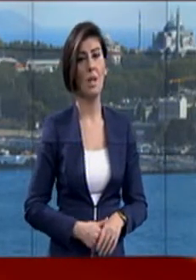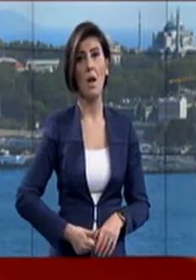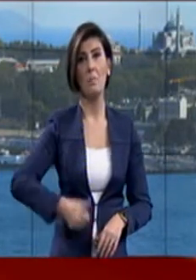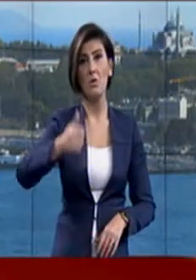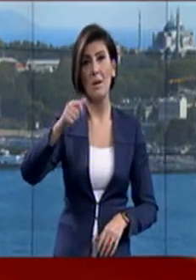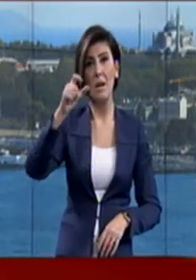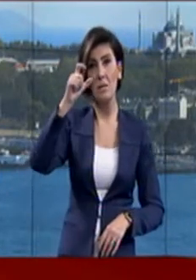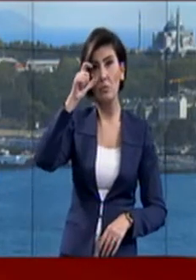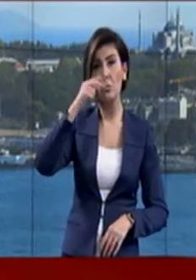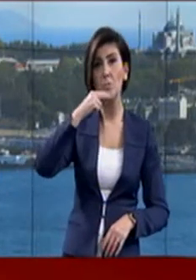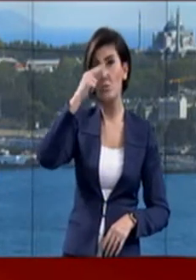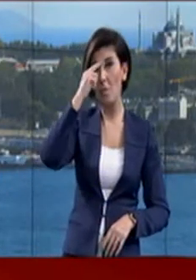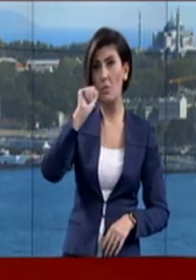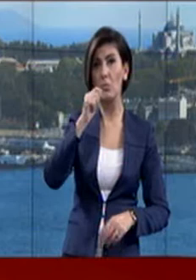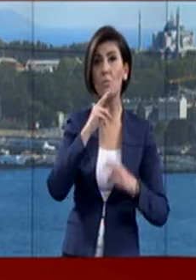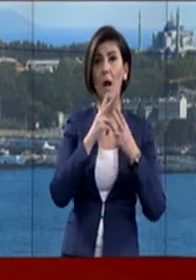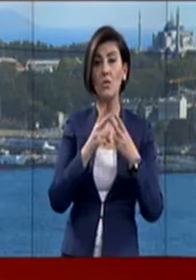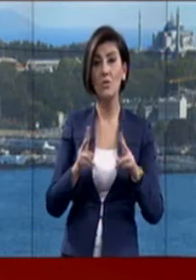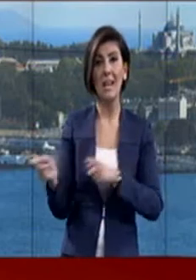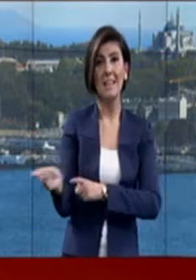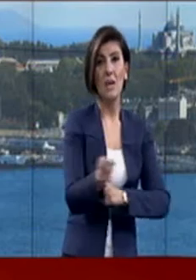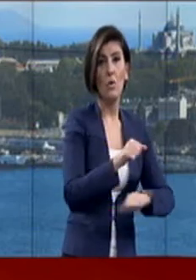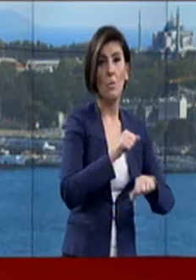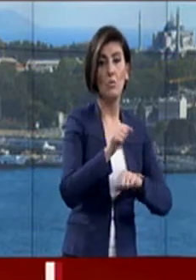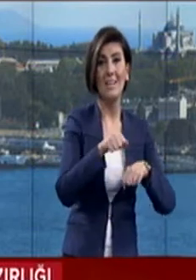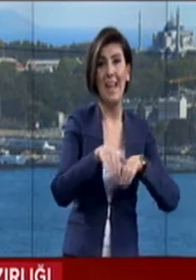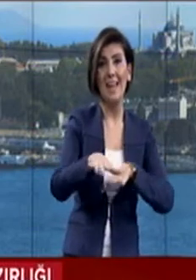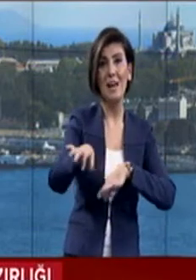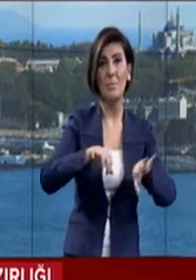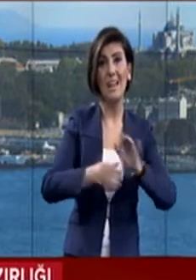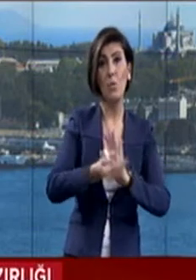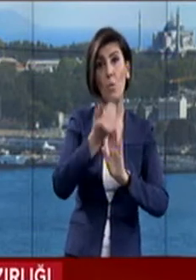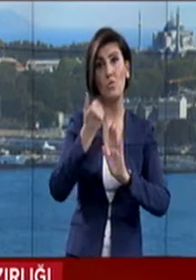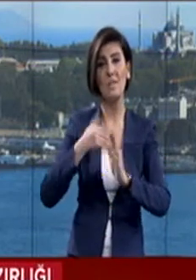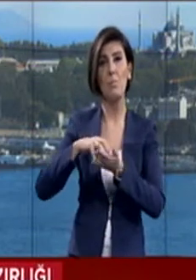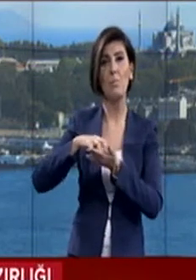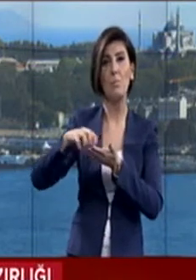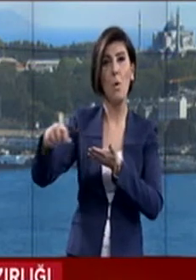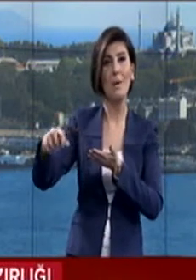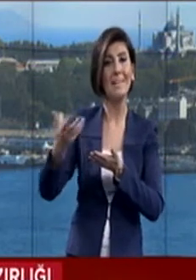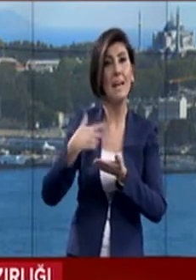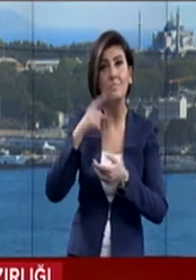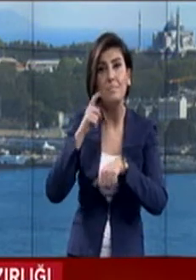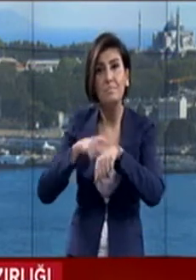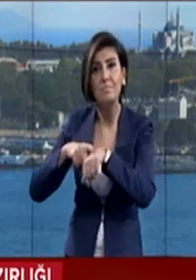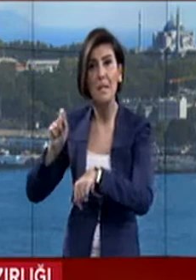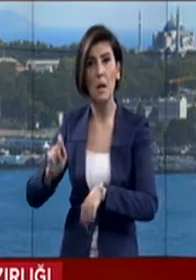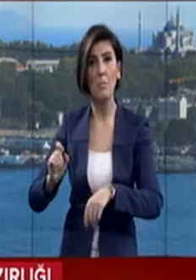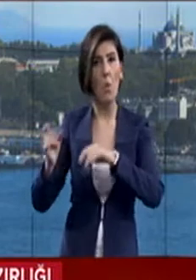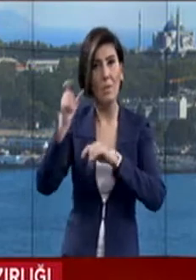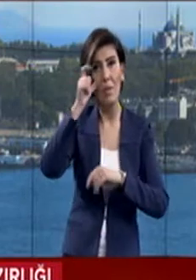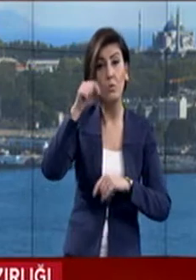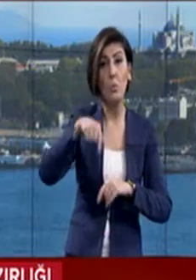Başbakan Ahmet Davutoğlu, Cuma günü açıklayacağı terörle mücadele eylem planı öncesinde bölgenin nabzını tutuyor. Davutoğlu,